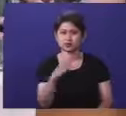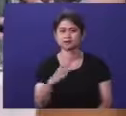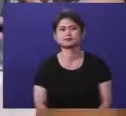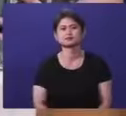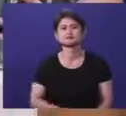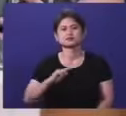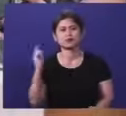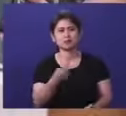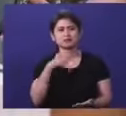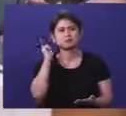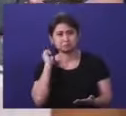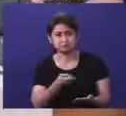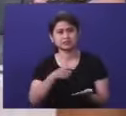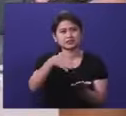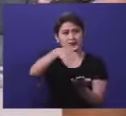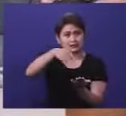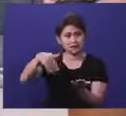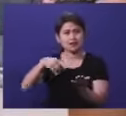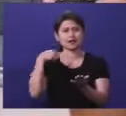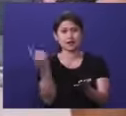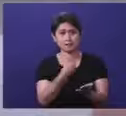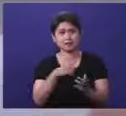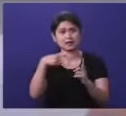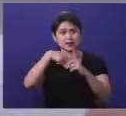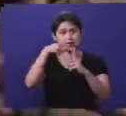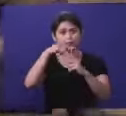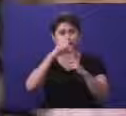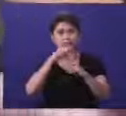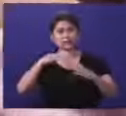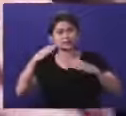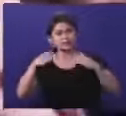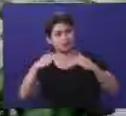coklit. Saya pastikan data kami di KTP sesuai dengan data kami.